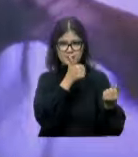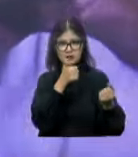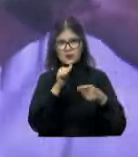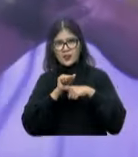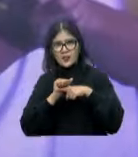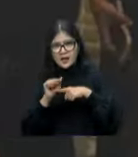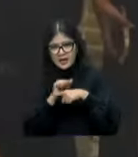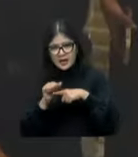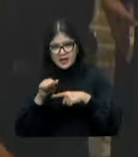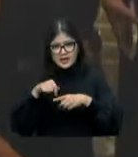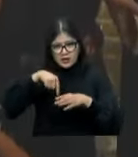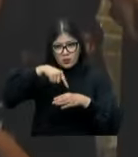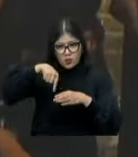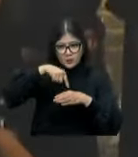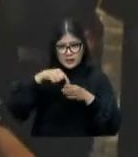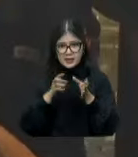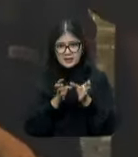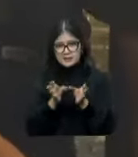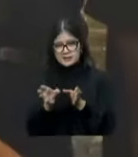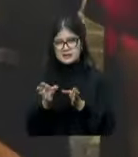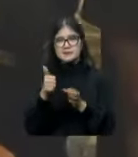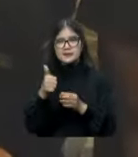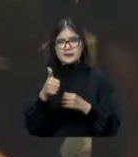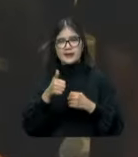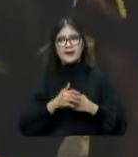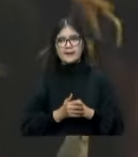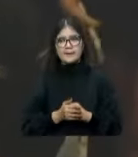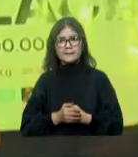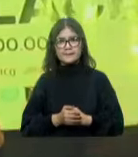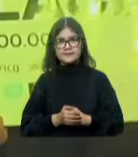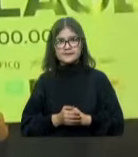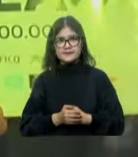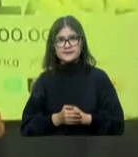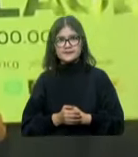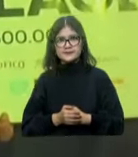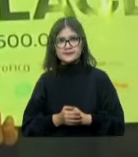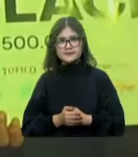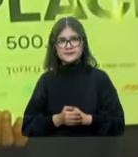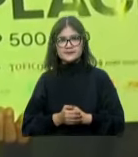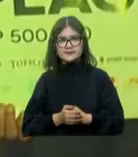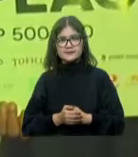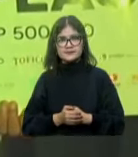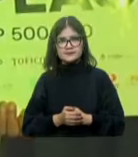espresso. Dari Sleman, Anissa Rizkia, Ramadhan Nugroho, iNews melaporkan.